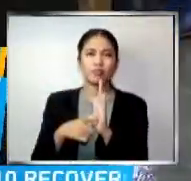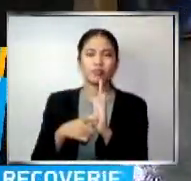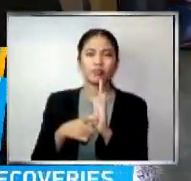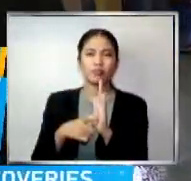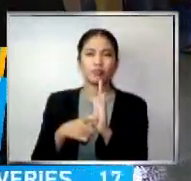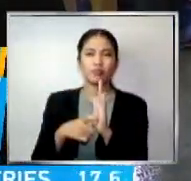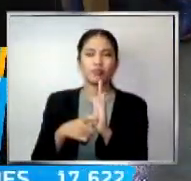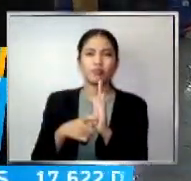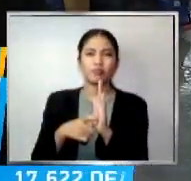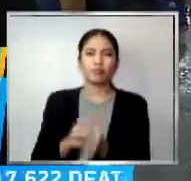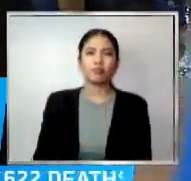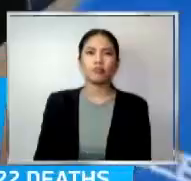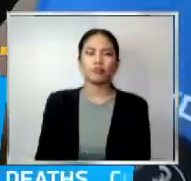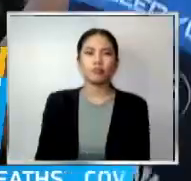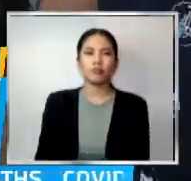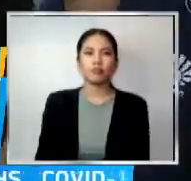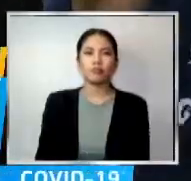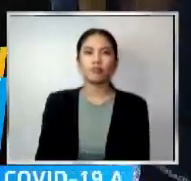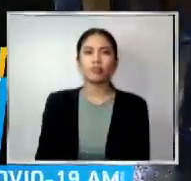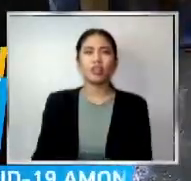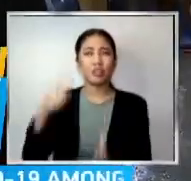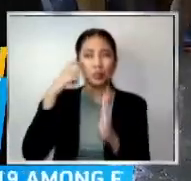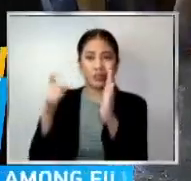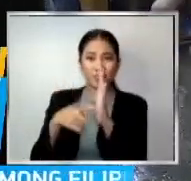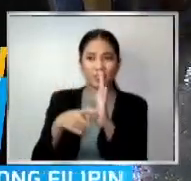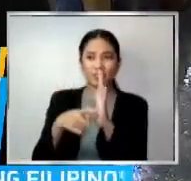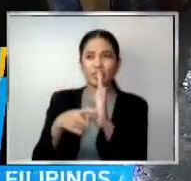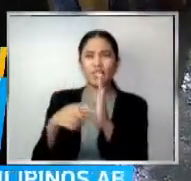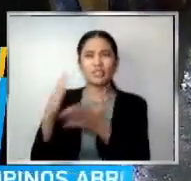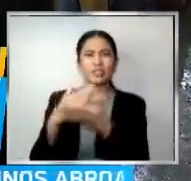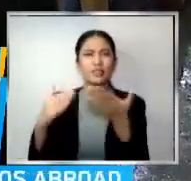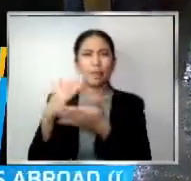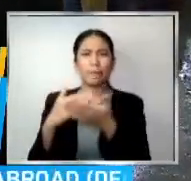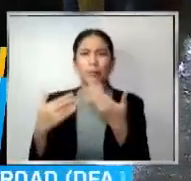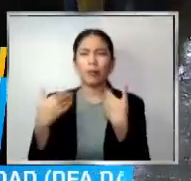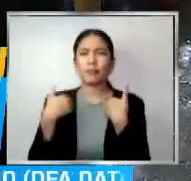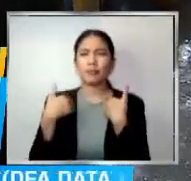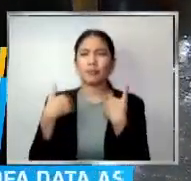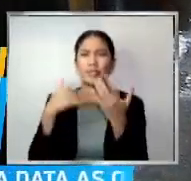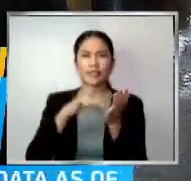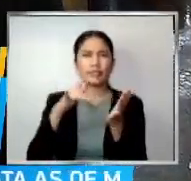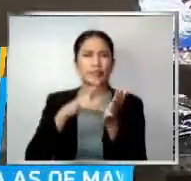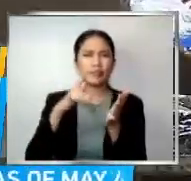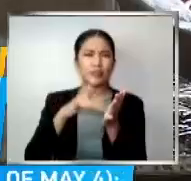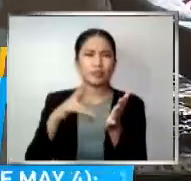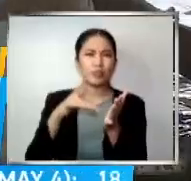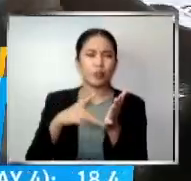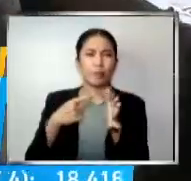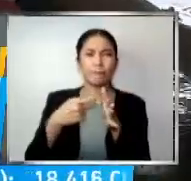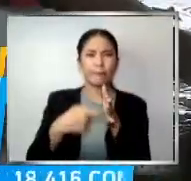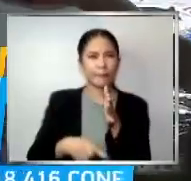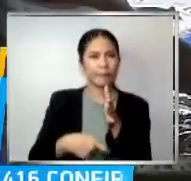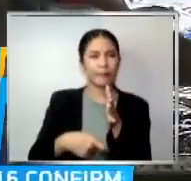naglaho sa tubig yung sinasabing may mga negosyante nagsamantala eh. Mm-hmm. Sa presyo ng kanilang baboy at